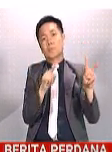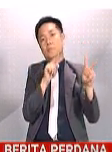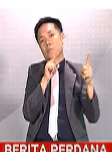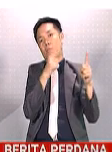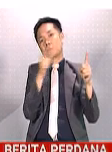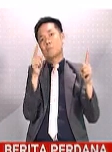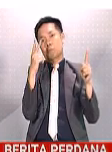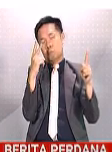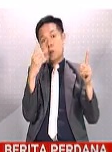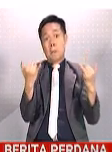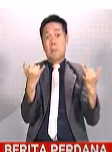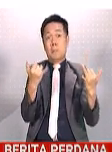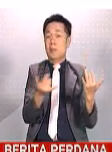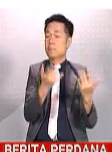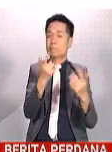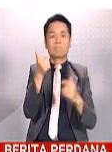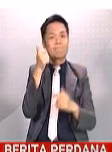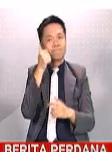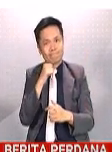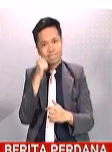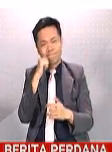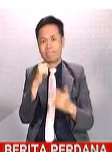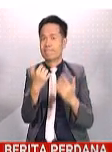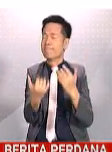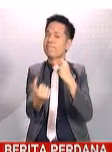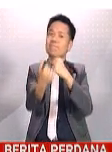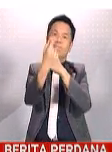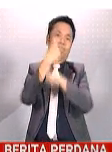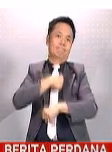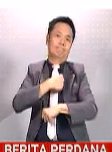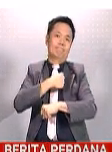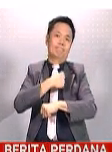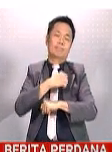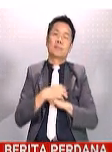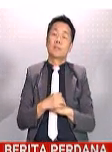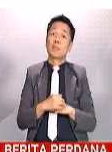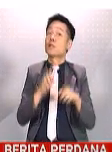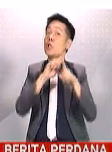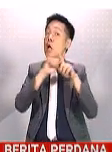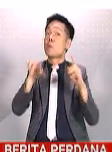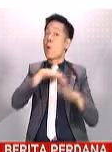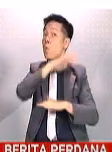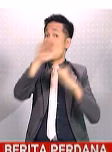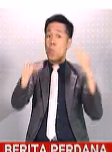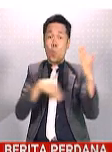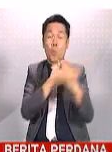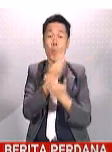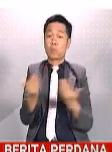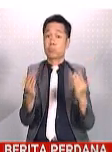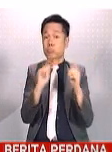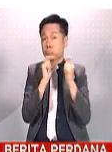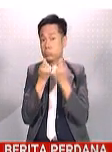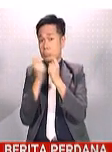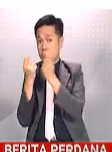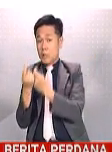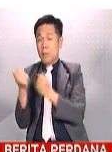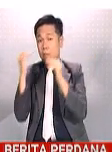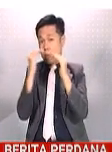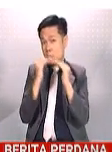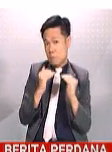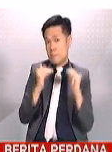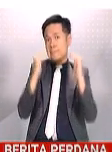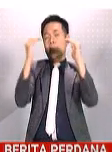wanita negara tumpas 0-3 kepada Jepun di separuh akhir. Bagaimanapun, semua pasukan yang berjaya ke peringkat 4 terbaik